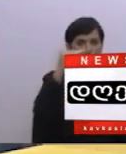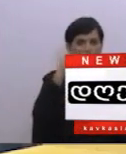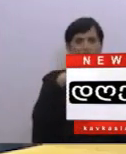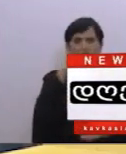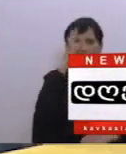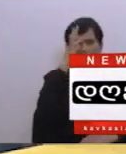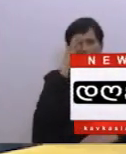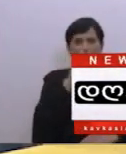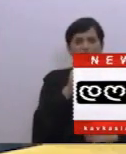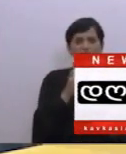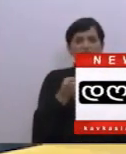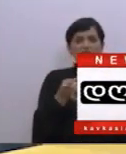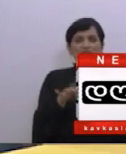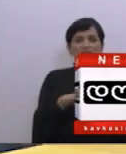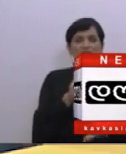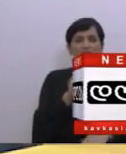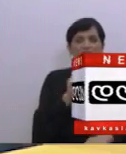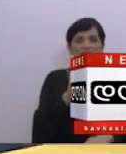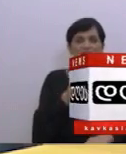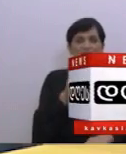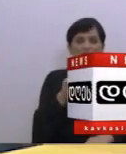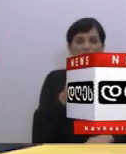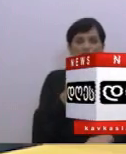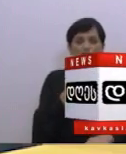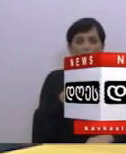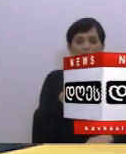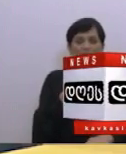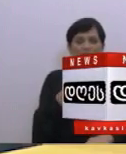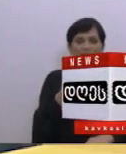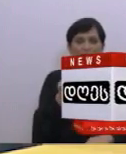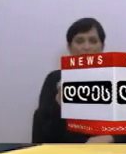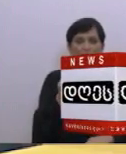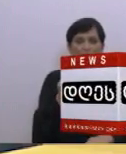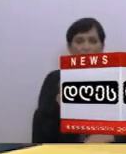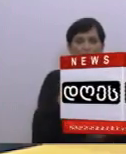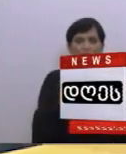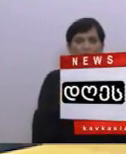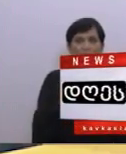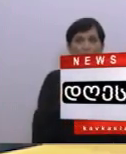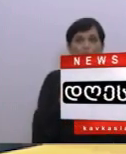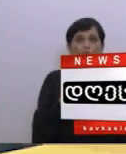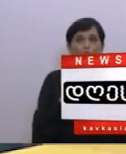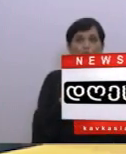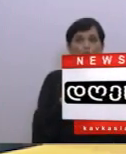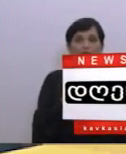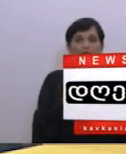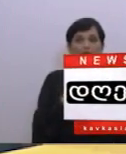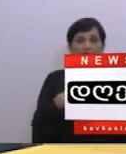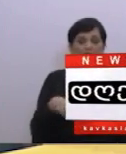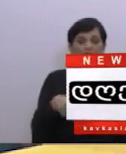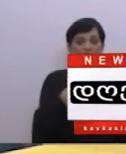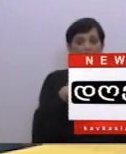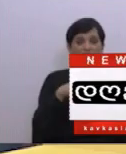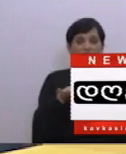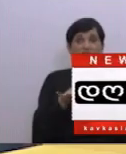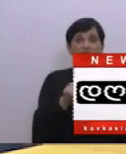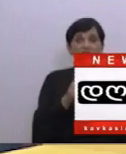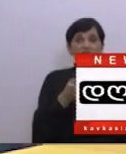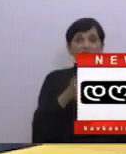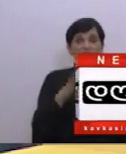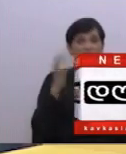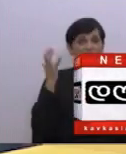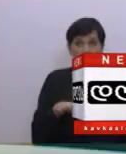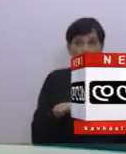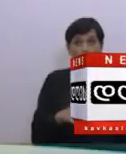Gavixenot ra darcha Khazaradze Japaridzis egretsodebuli pulis gatetrebis sakmidan. Darcha